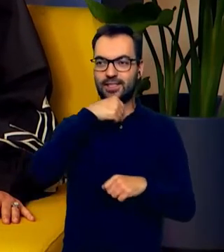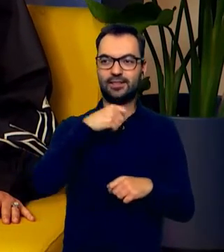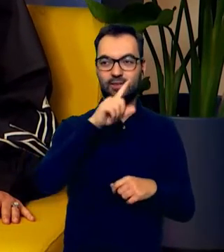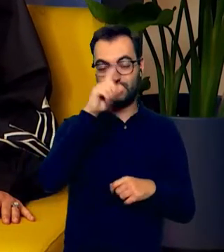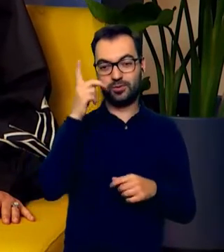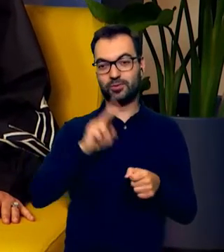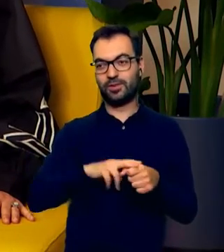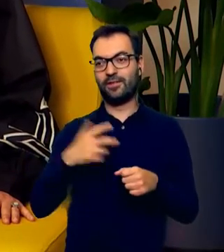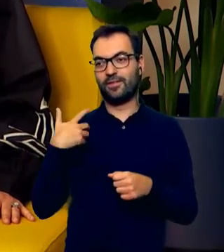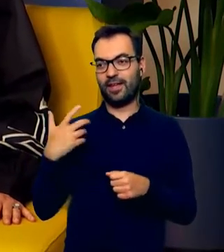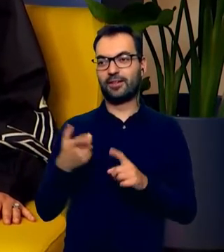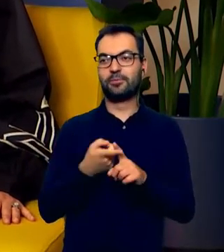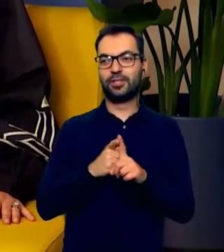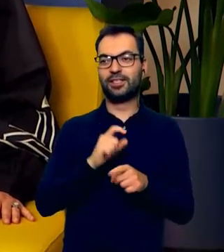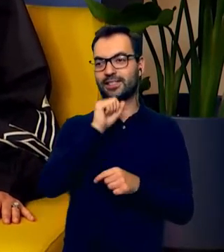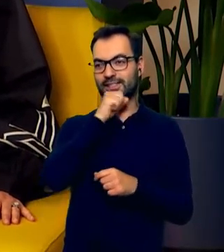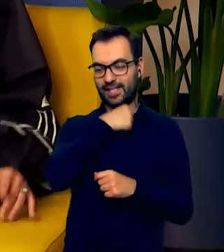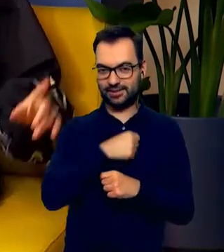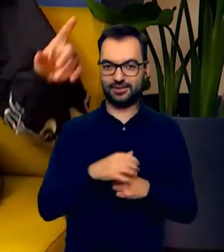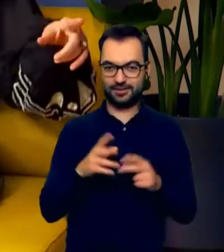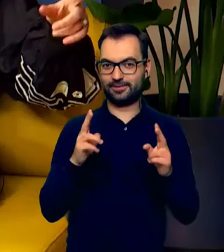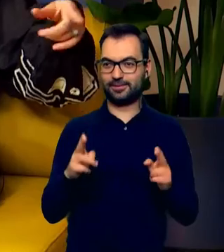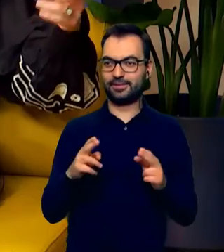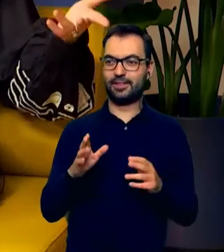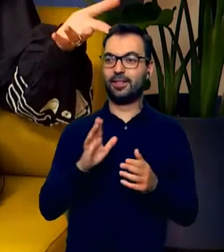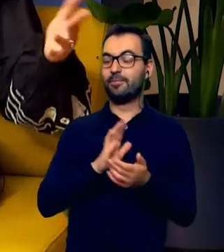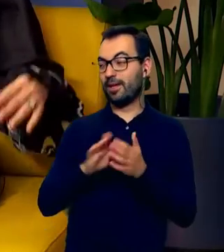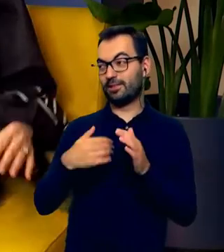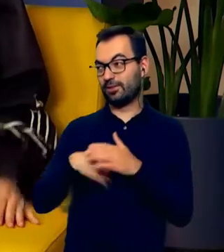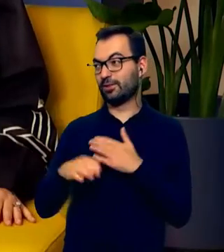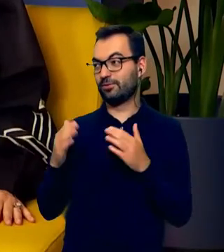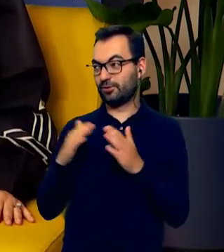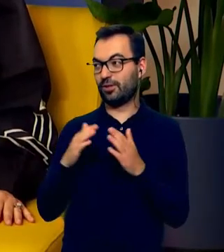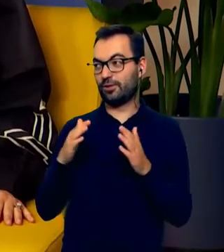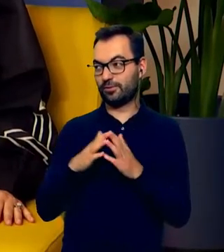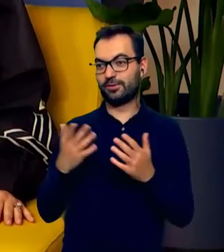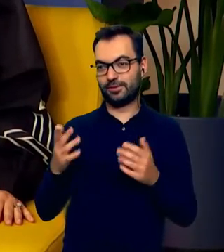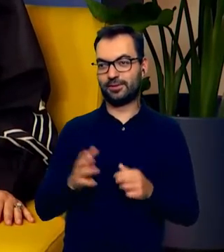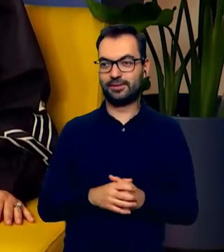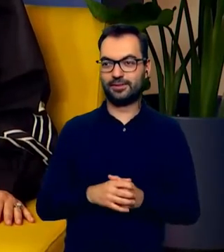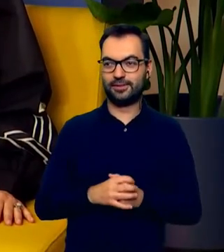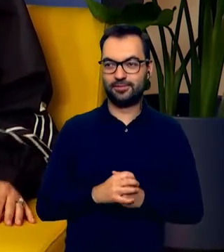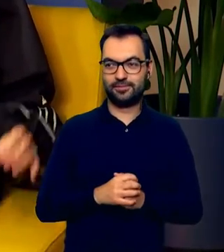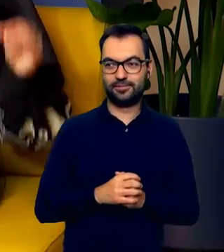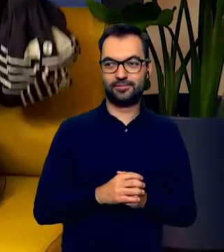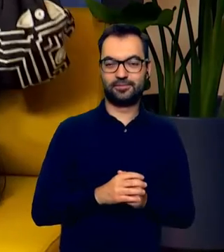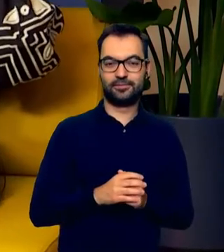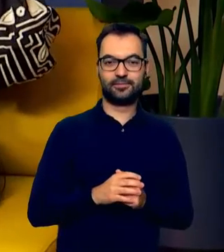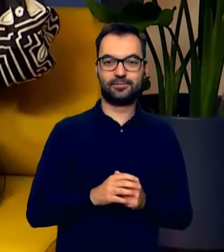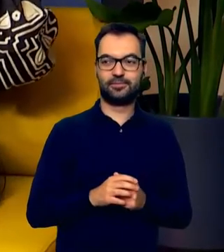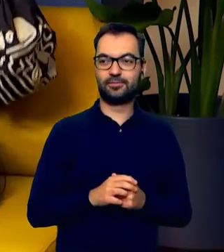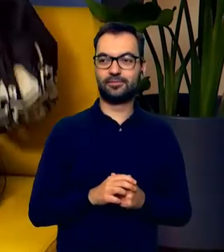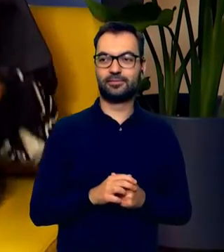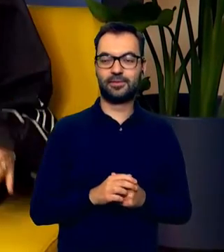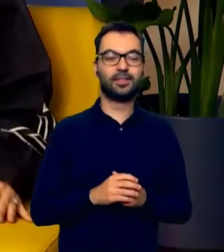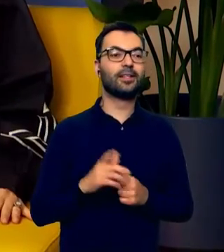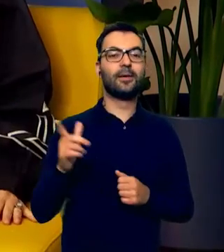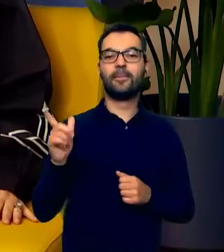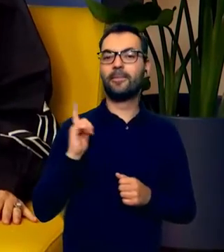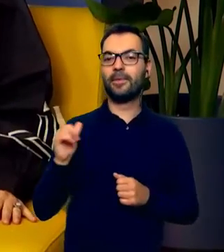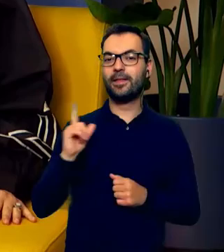znaczy ludźmi w wieku przedstarczym, tak. Nie wychodząc z domu, parafrazując Mazłowską, prawda? Tak. Czyli myślę, że my